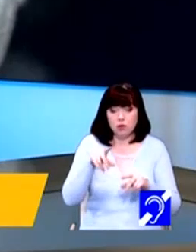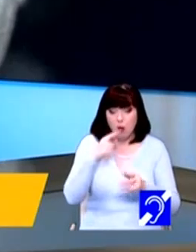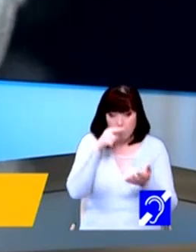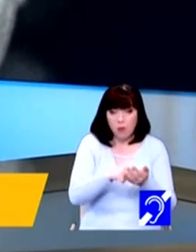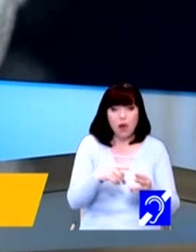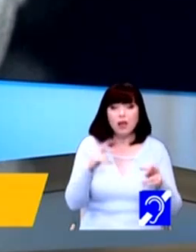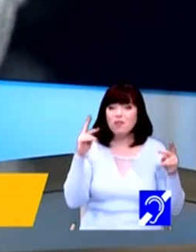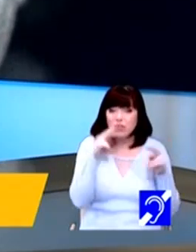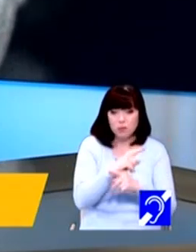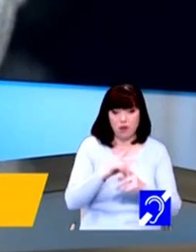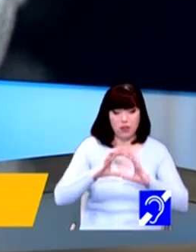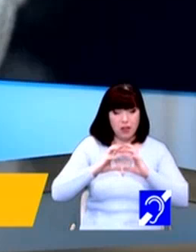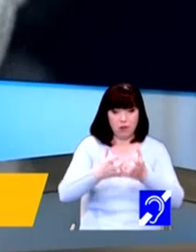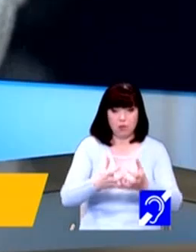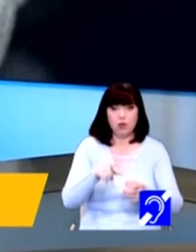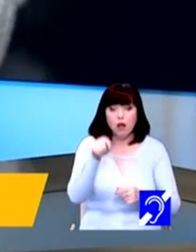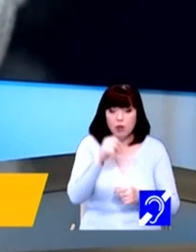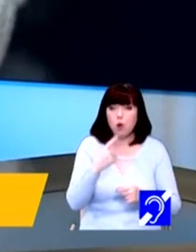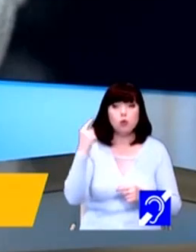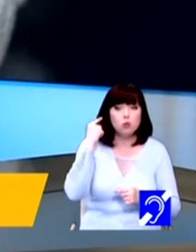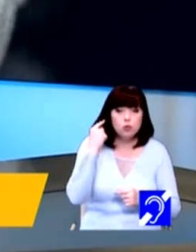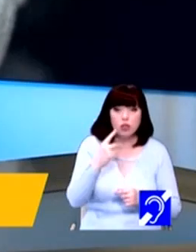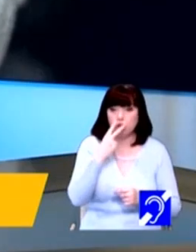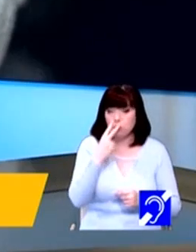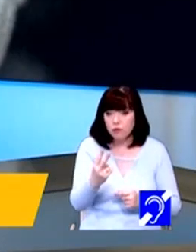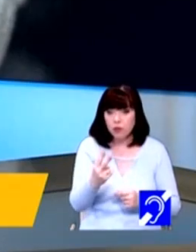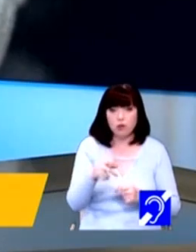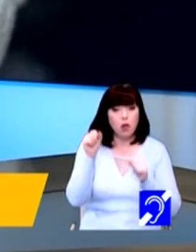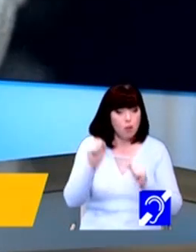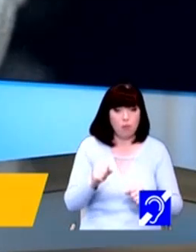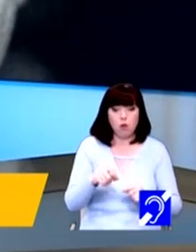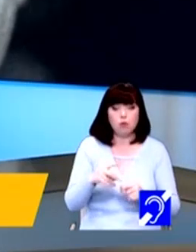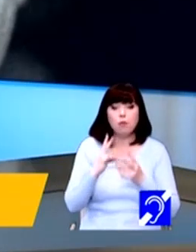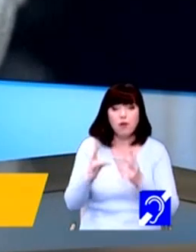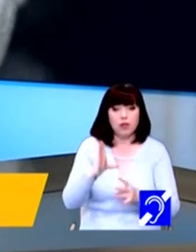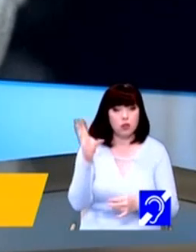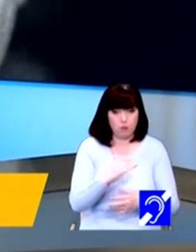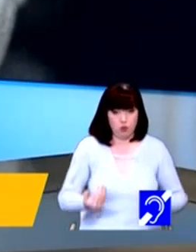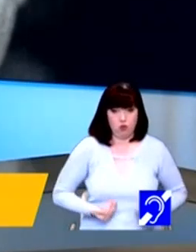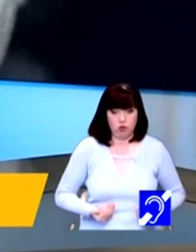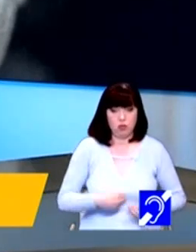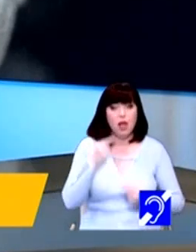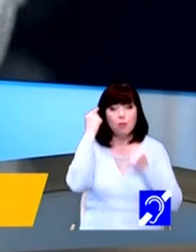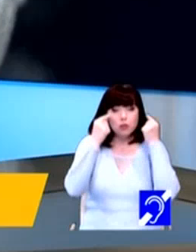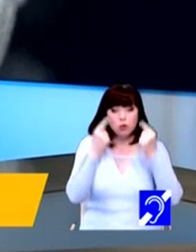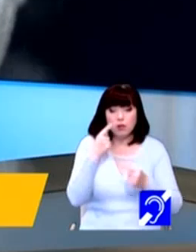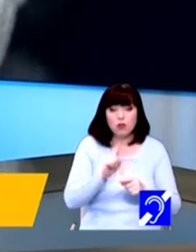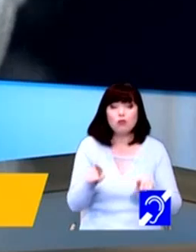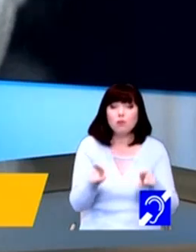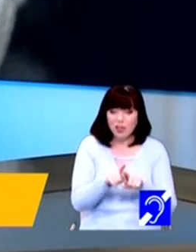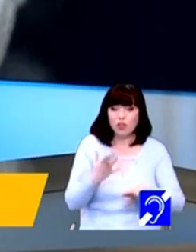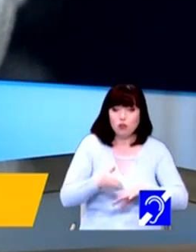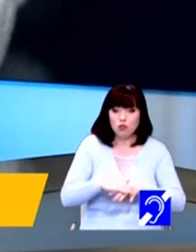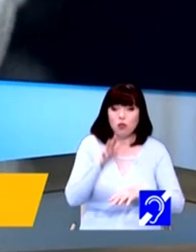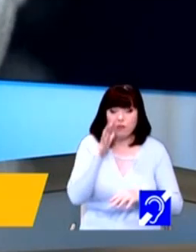ei. Ceea ce pot să audă și să vadă acum îi pot afecta emoțional pentru toată viața. Psihologii susțin că în aceste momente cumplite